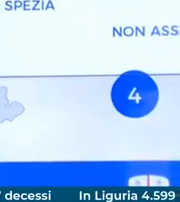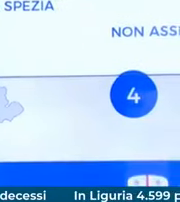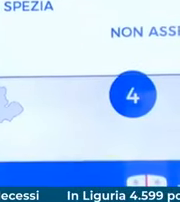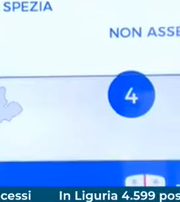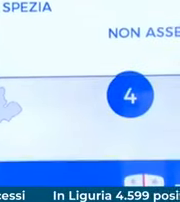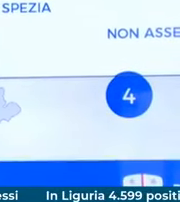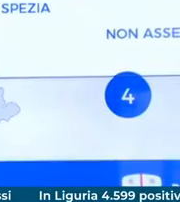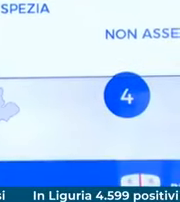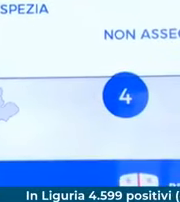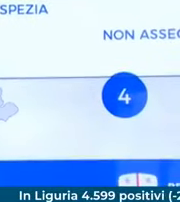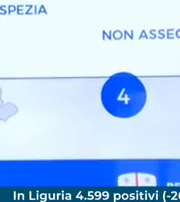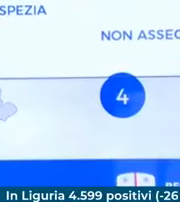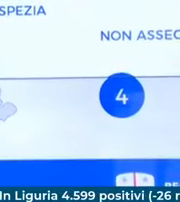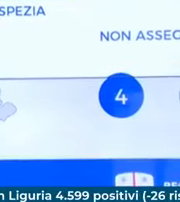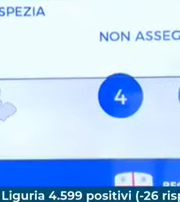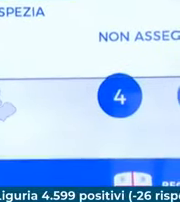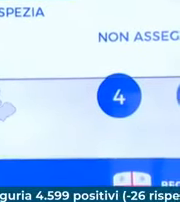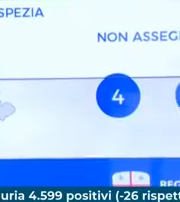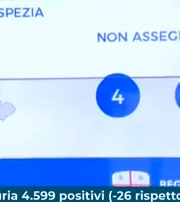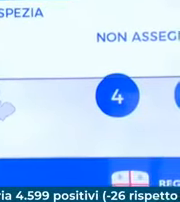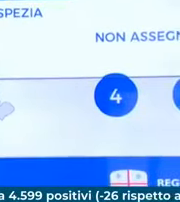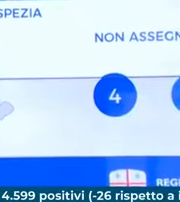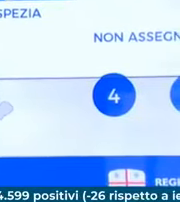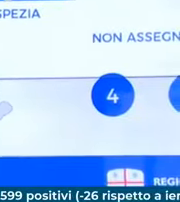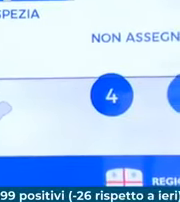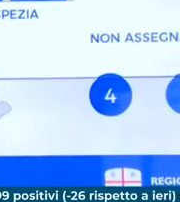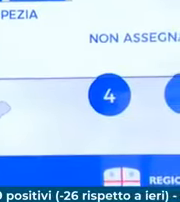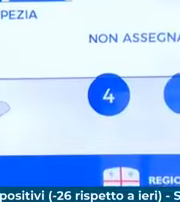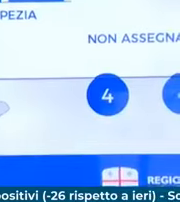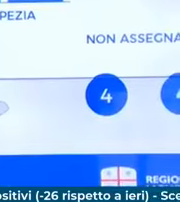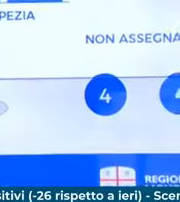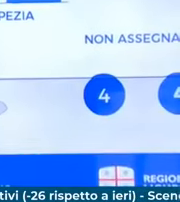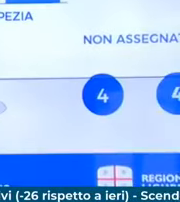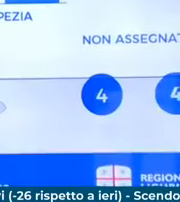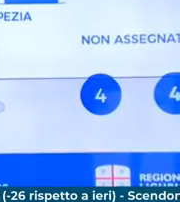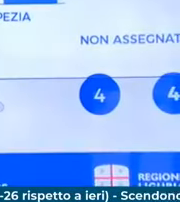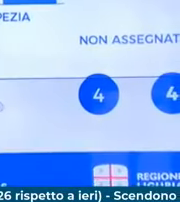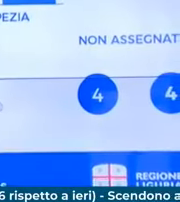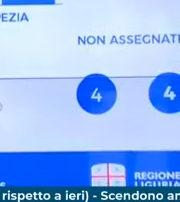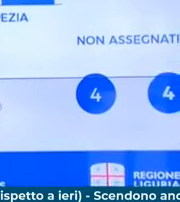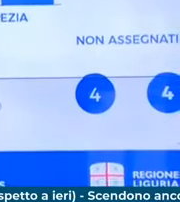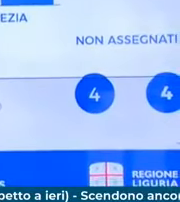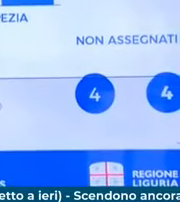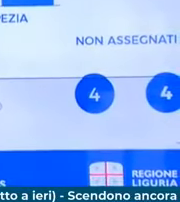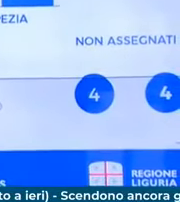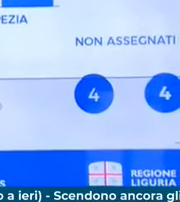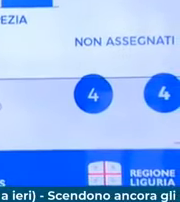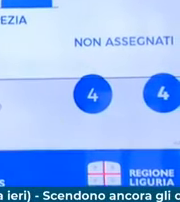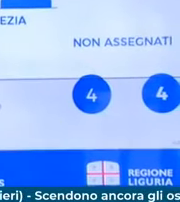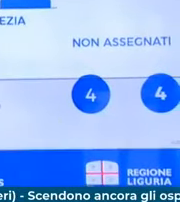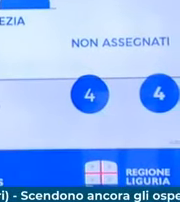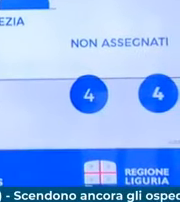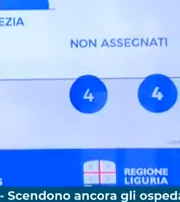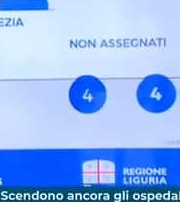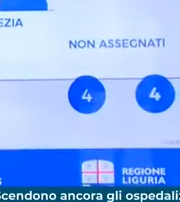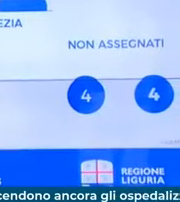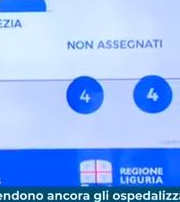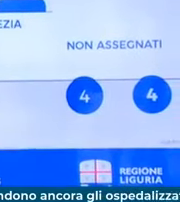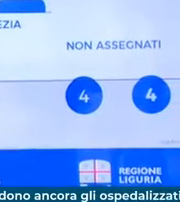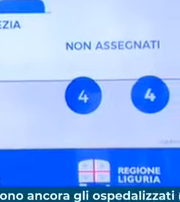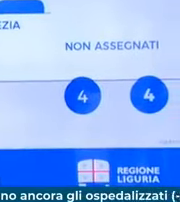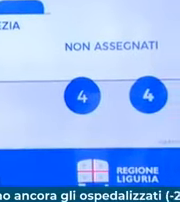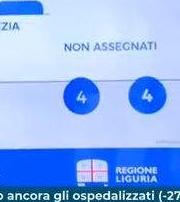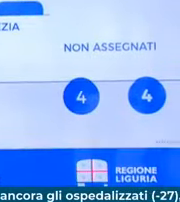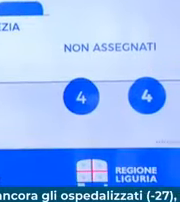meno interessata. Imperia 654 sta scendendo visibilmente, Genova scende sotto le 3.000 unità e va a